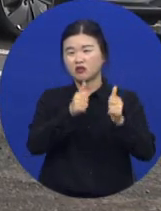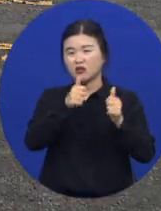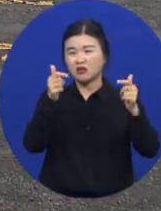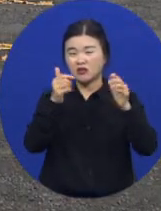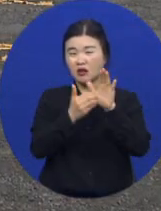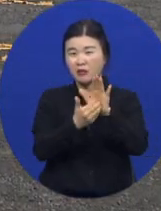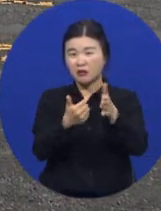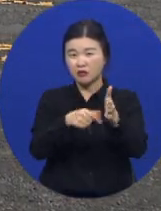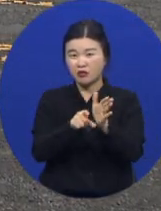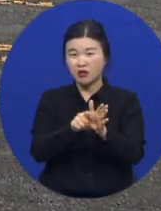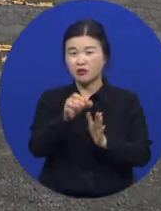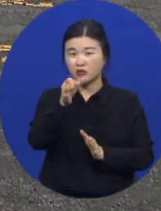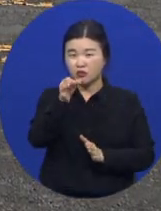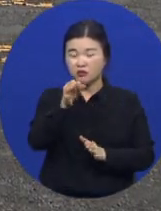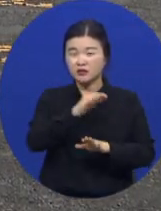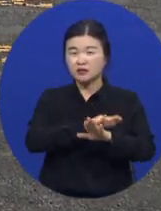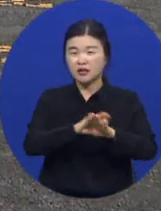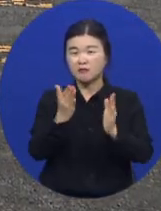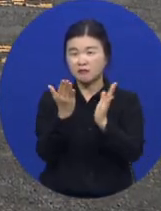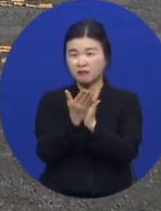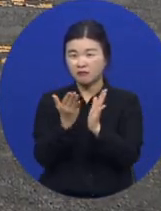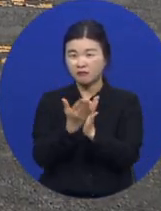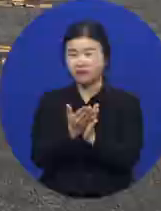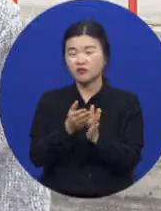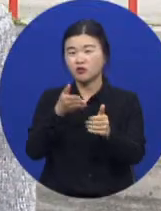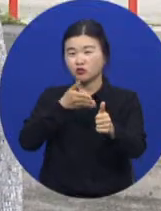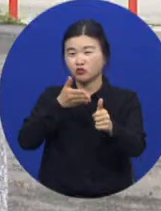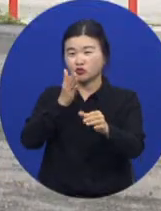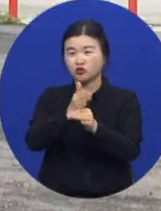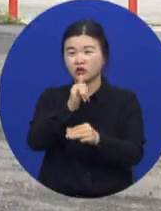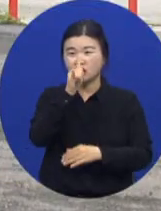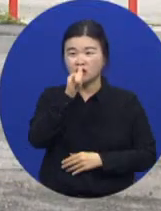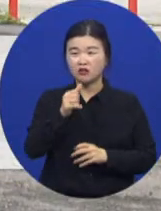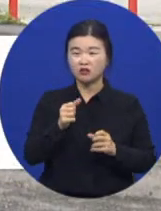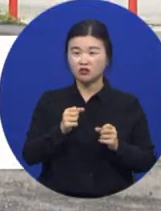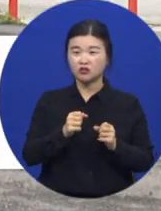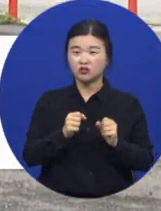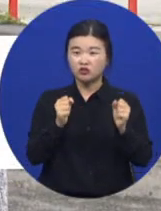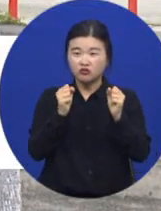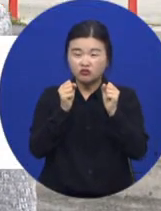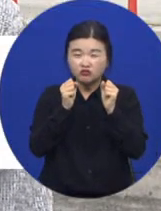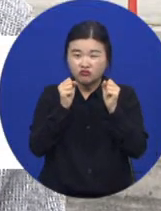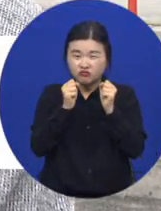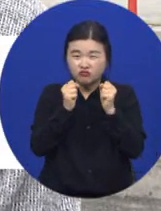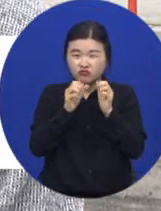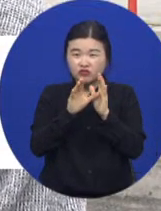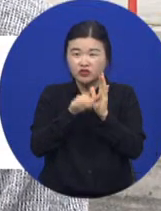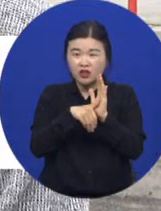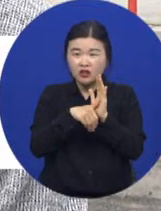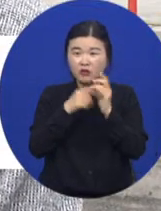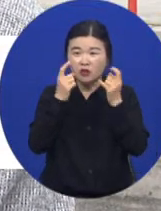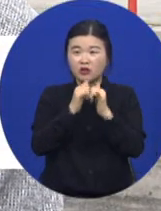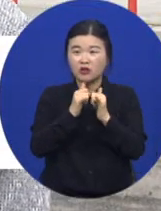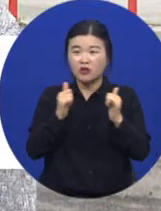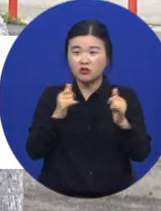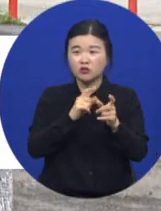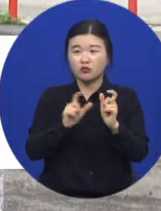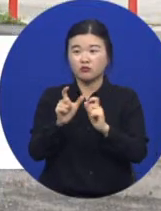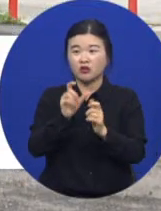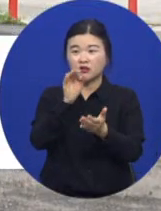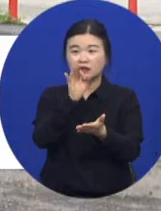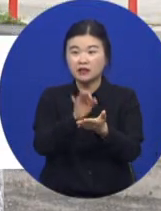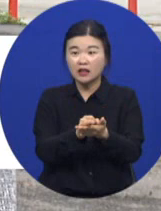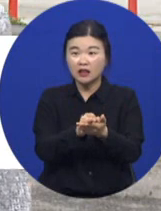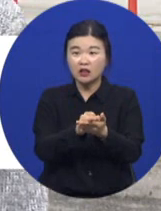위해서라도 요금 상한제 도입을 요구하고 있습니다. 비수기 때는 관광객 유치하기 위해서는 좀 저렴하게라도